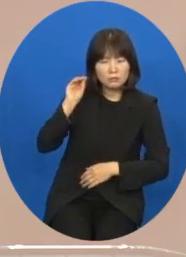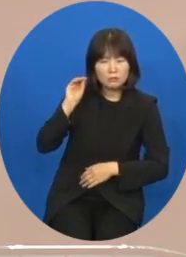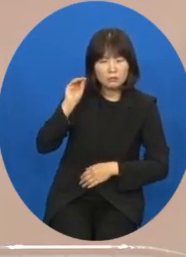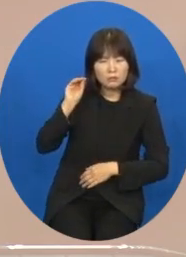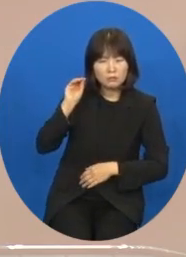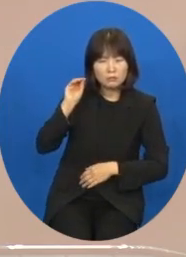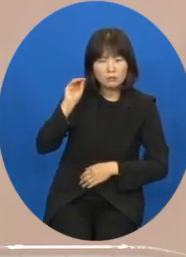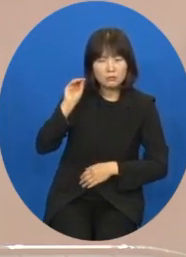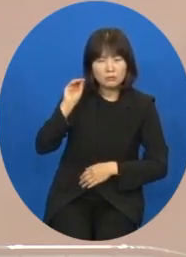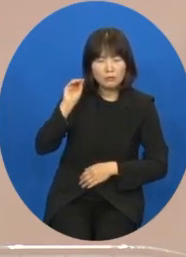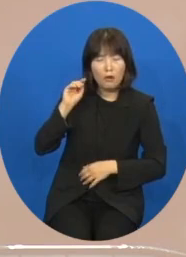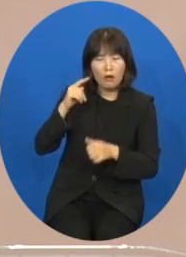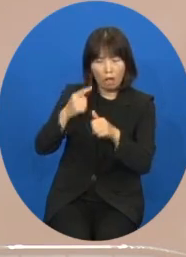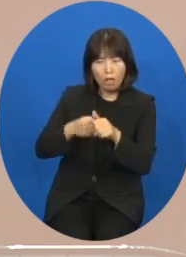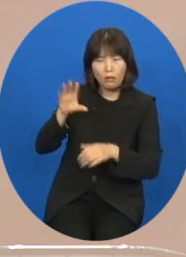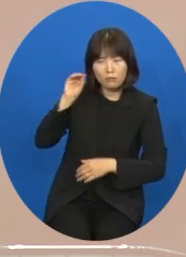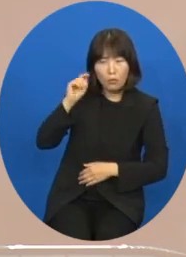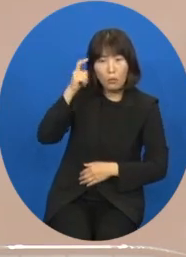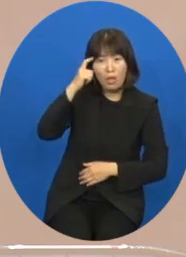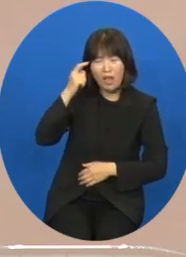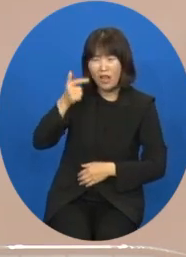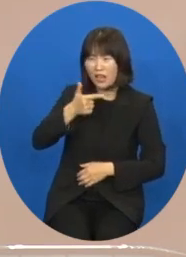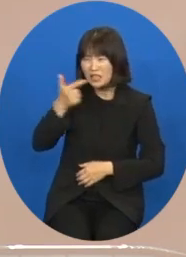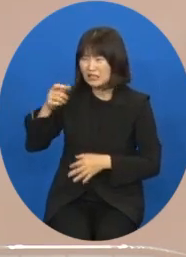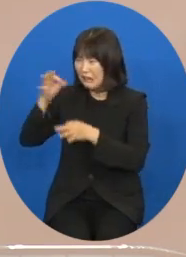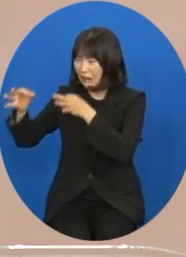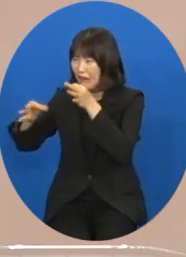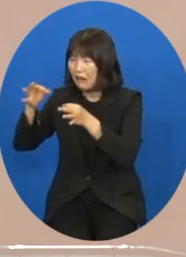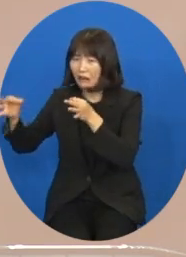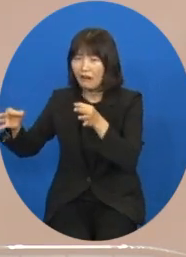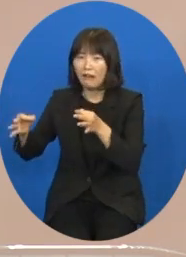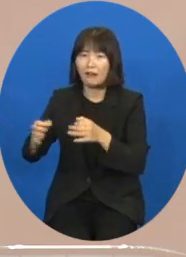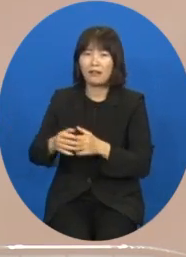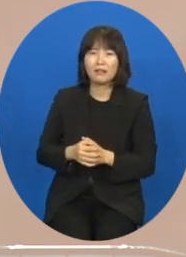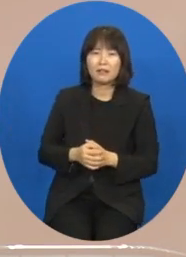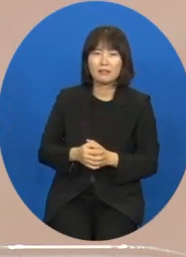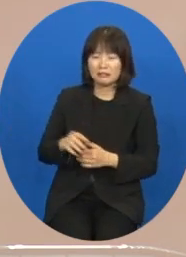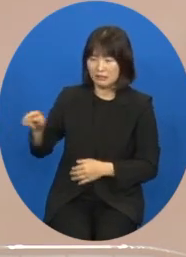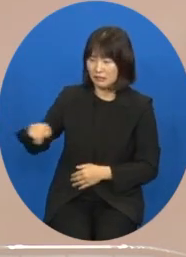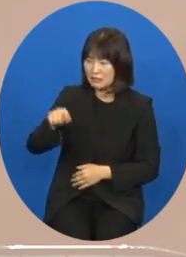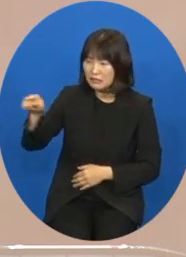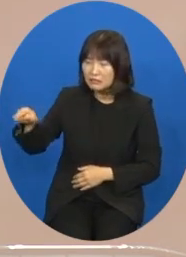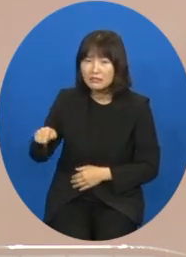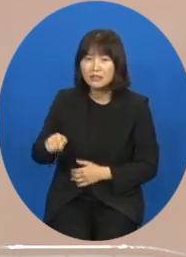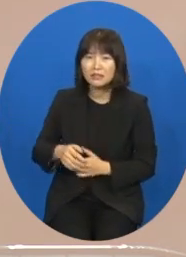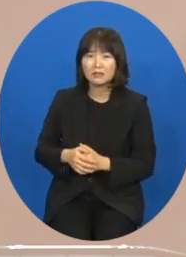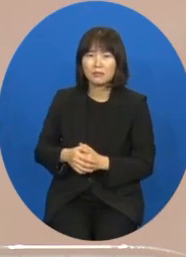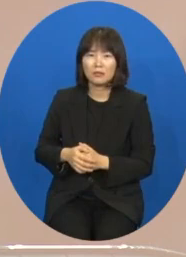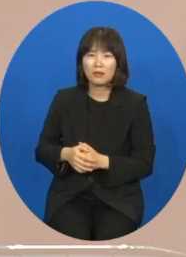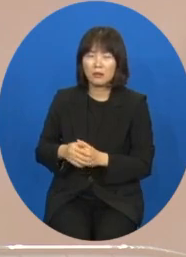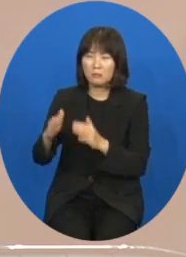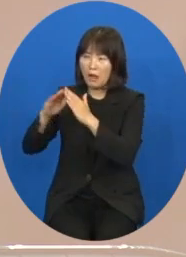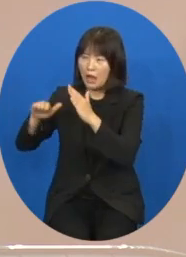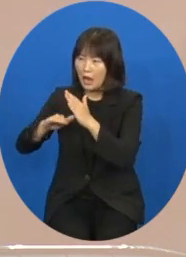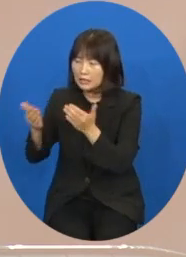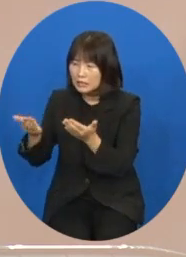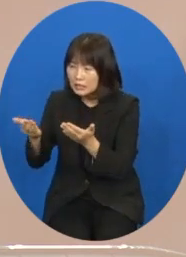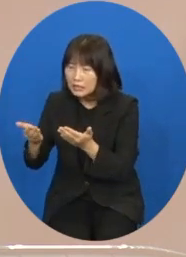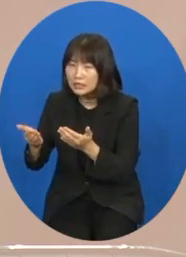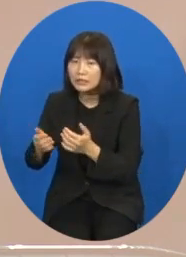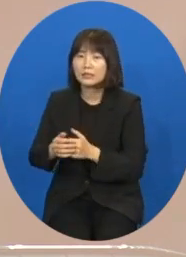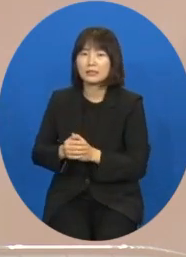소리로 이야기하니까 다 듣게 되더라고. 뭐 그들이 그동안에 뭐 가정일이 어떻게